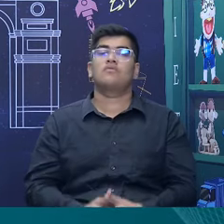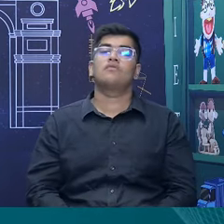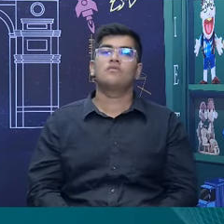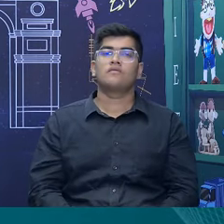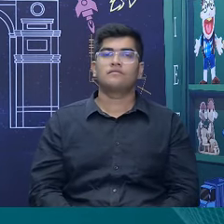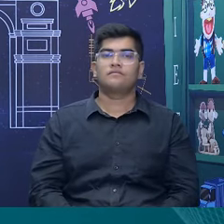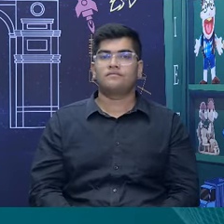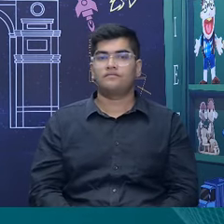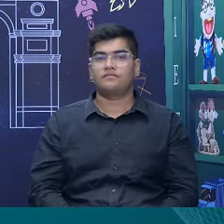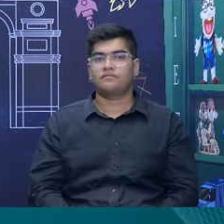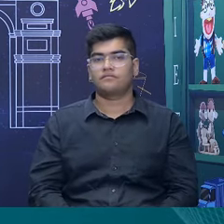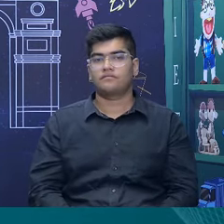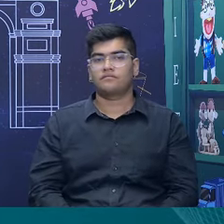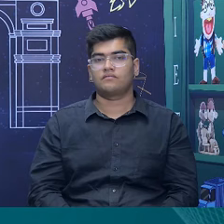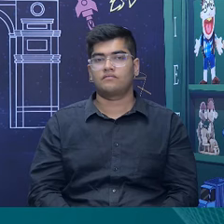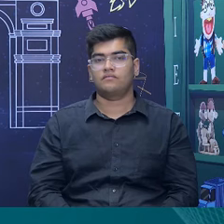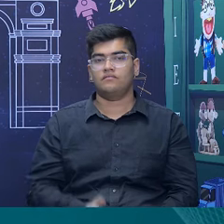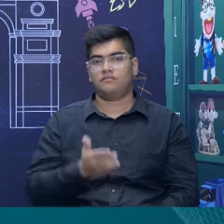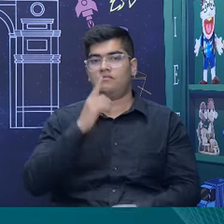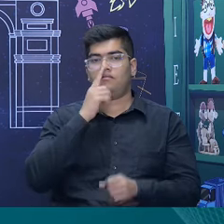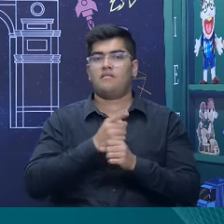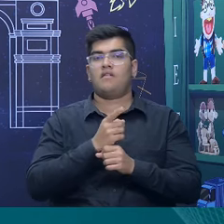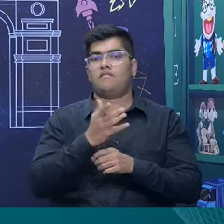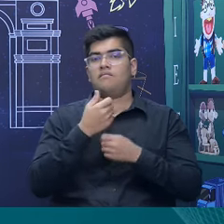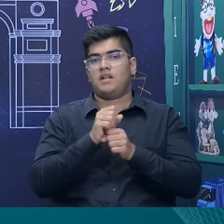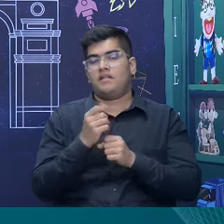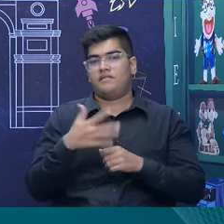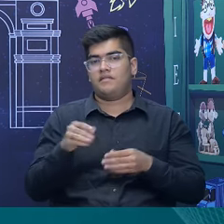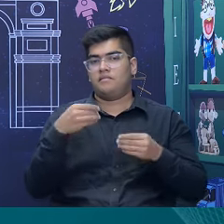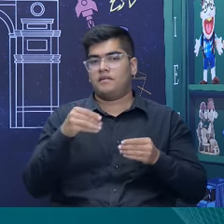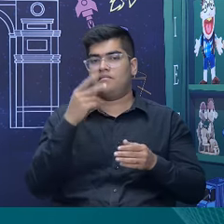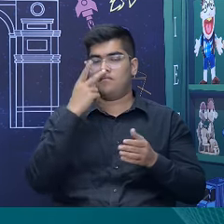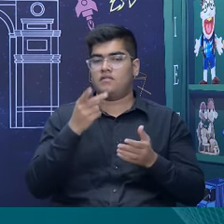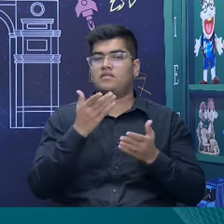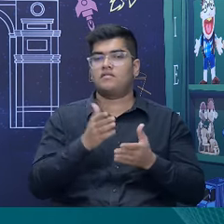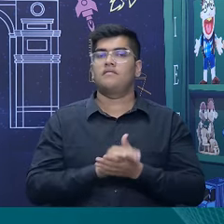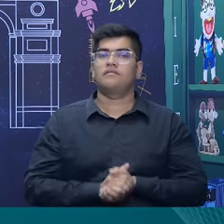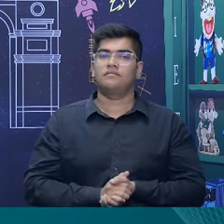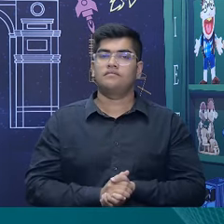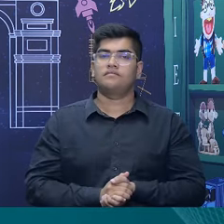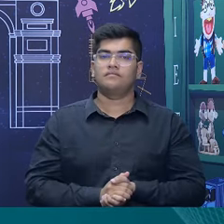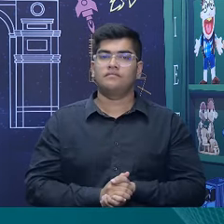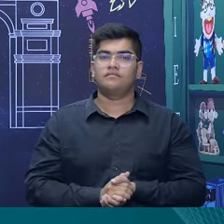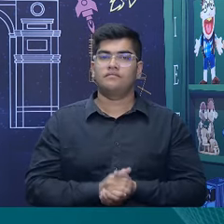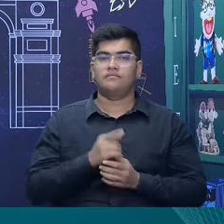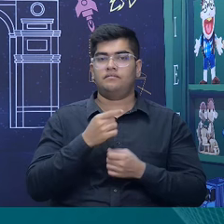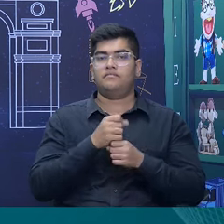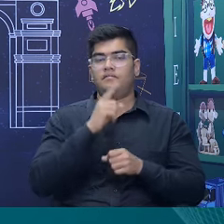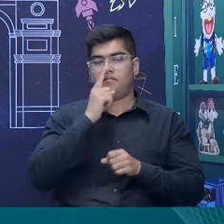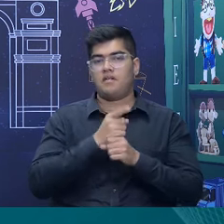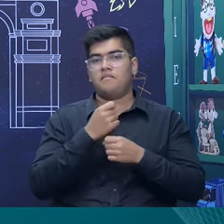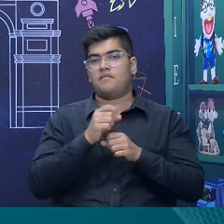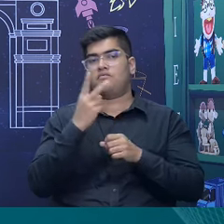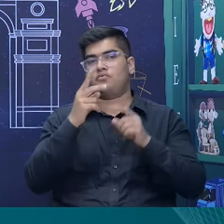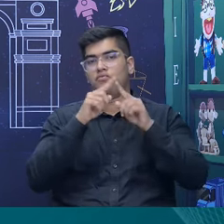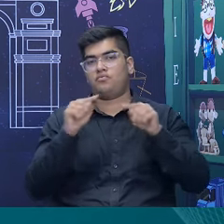ने ट्रायंगल बना दिया मैम ने बहुत खूबसूरत एक ट्रायंगल बनाया है ये देखि देखिए बल्कि मैम ने दो बनाए हैं यह तो बहुत ही